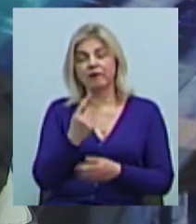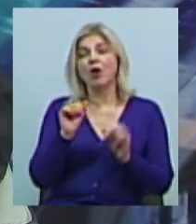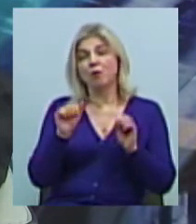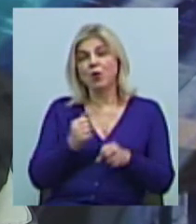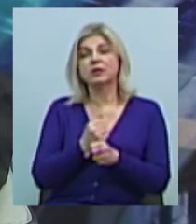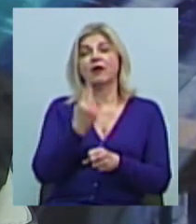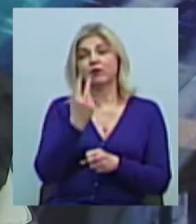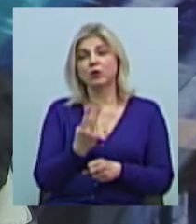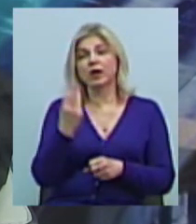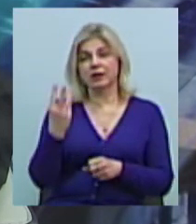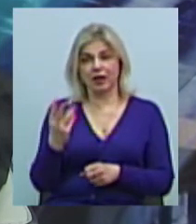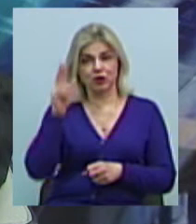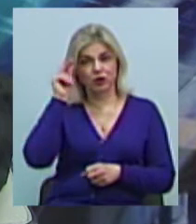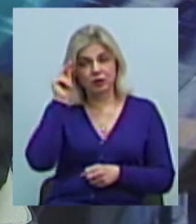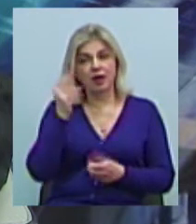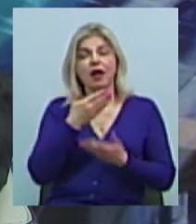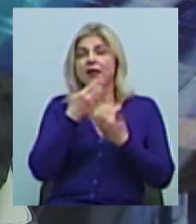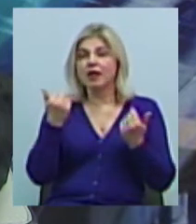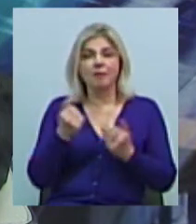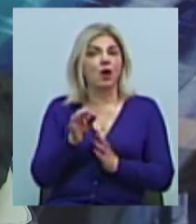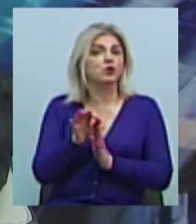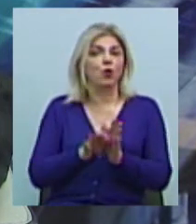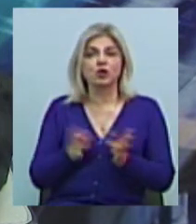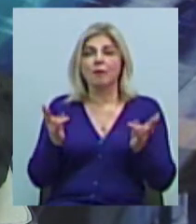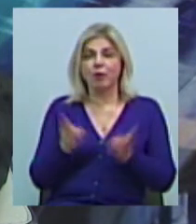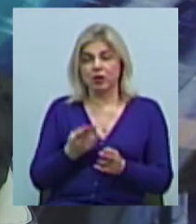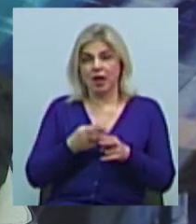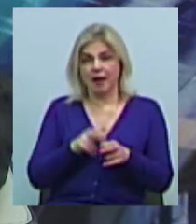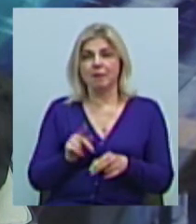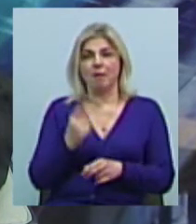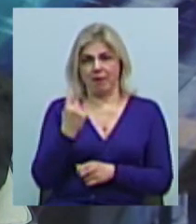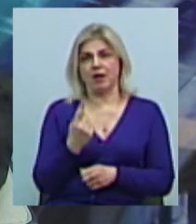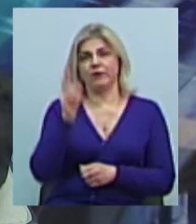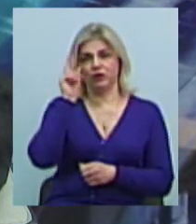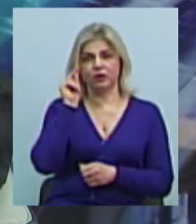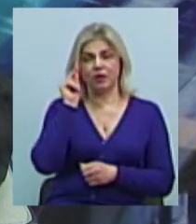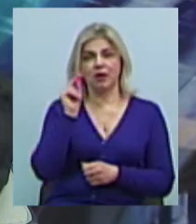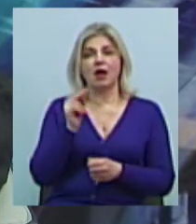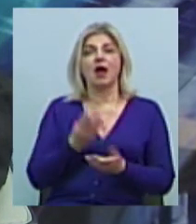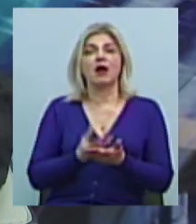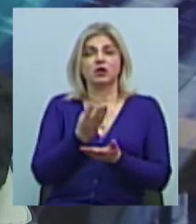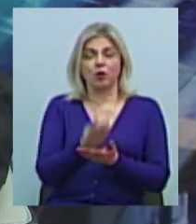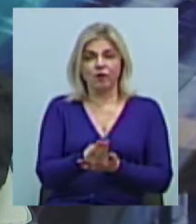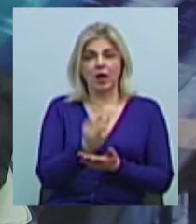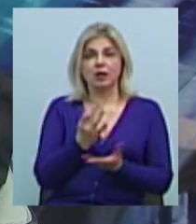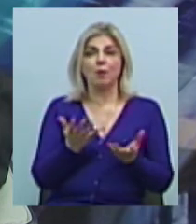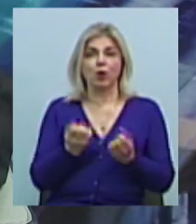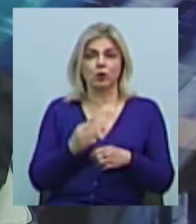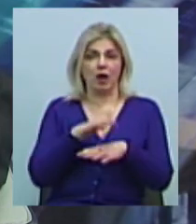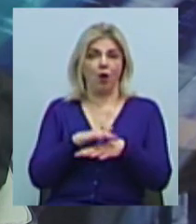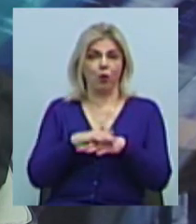2 і 3 числа. Нема негайної потреби саме 1 числа розрахуватися та отримати